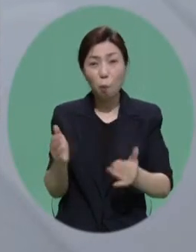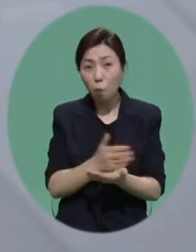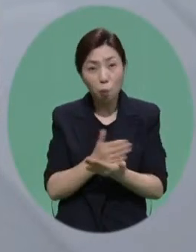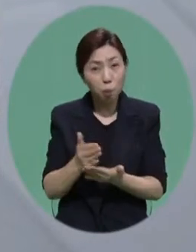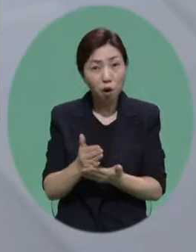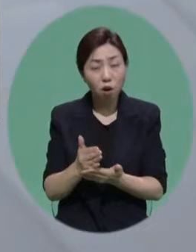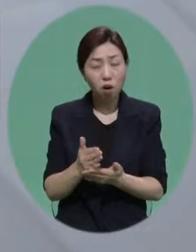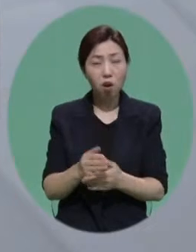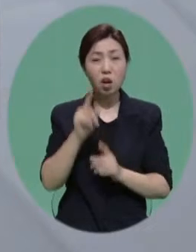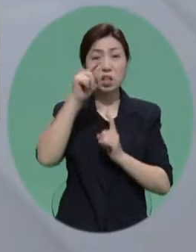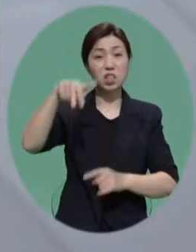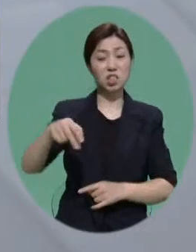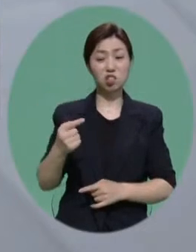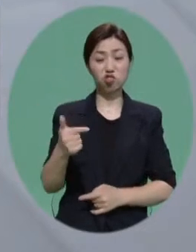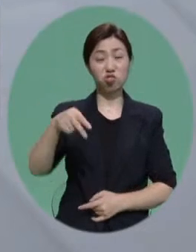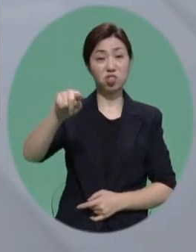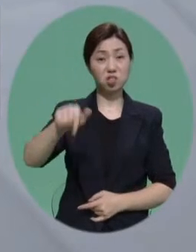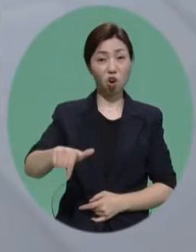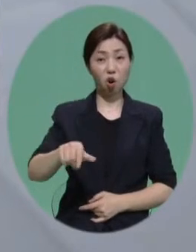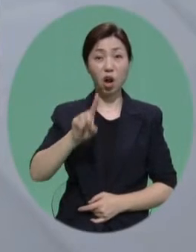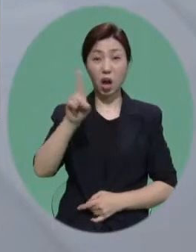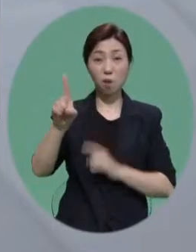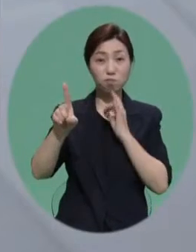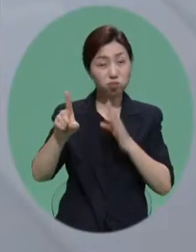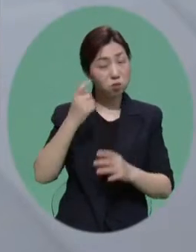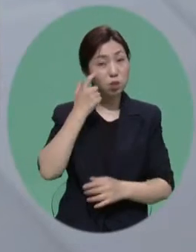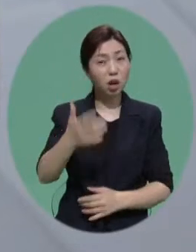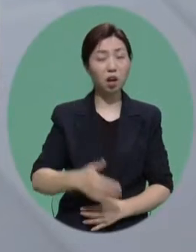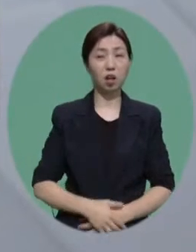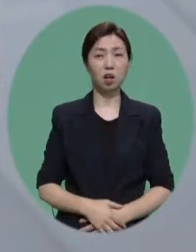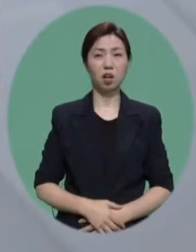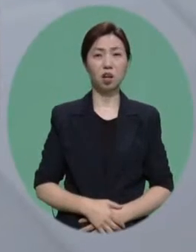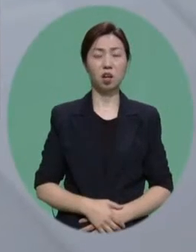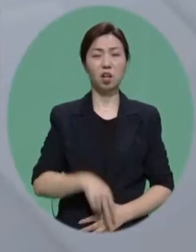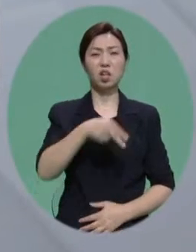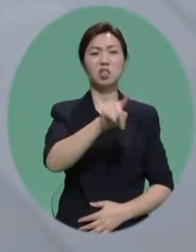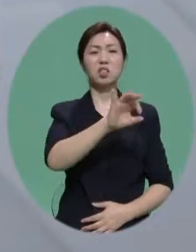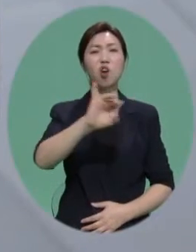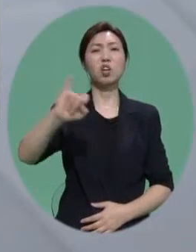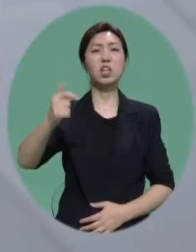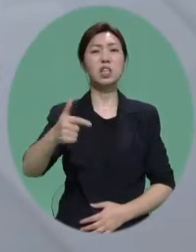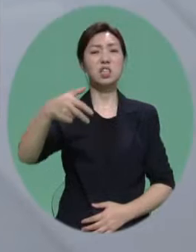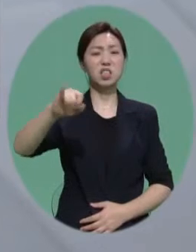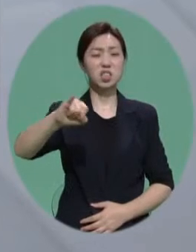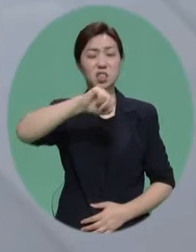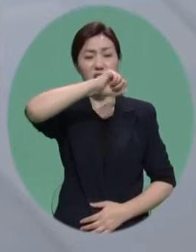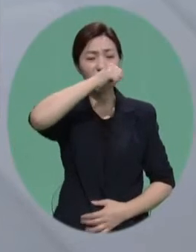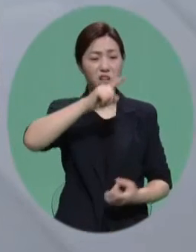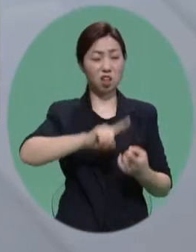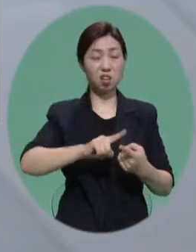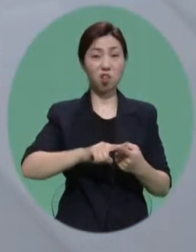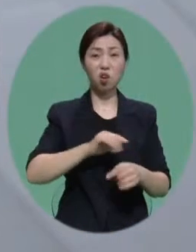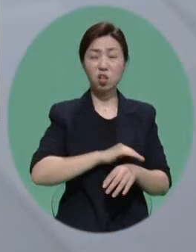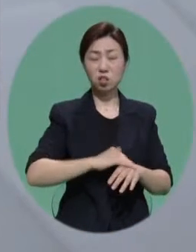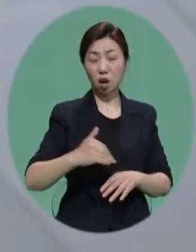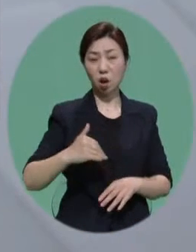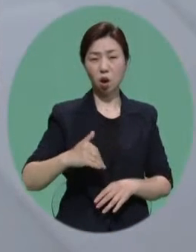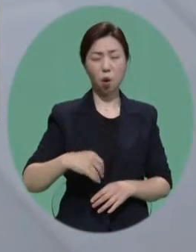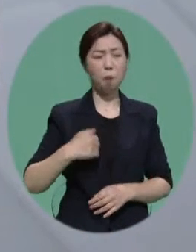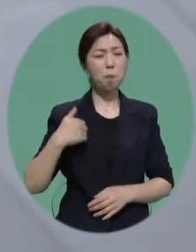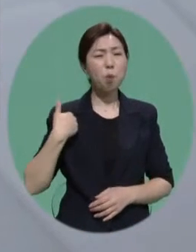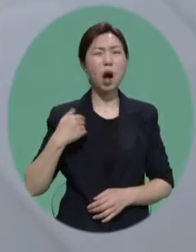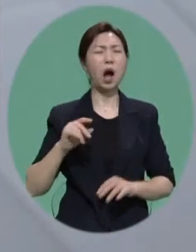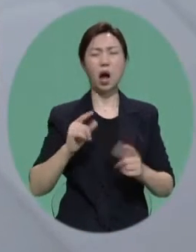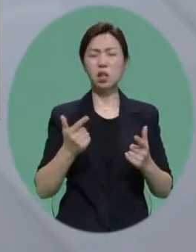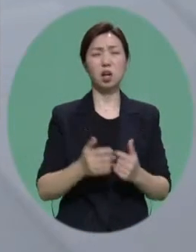아니고 서인 재산에 대해서 모르게 뭐 있습니까 다만 성과 지표가 부풀려져 쓸 가능성도 있는